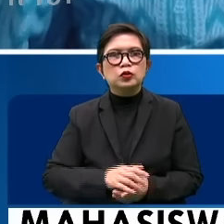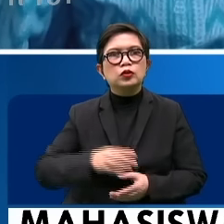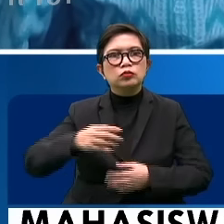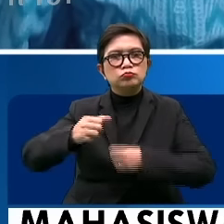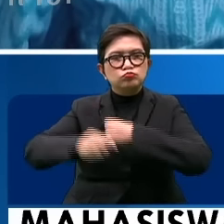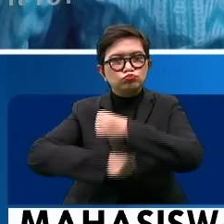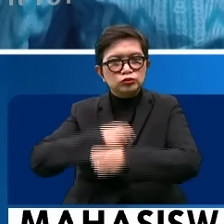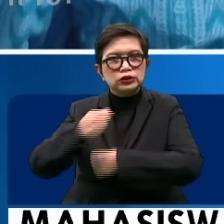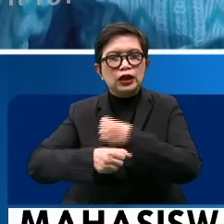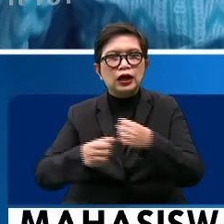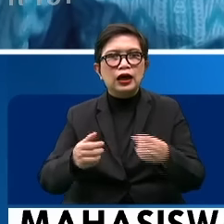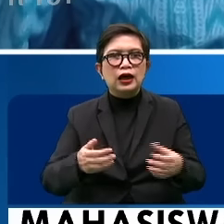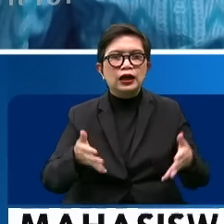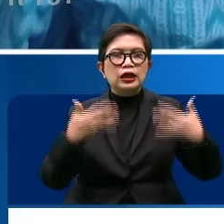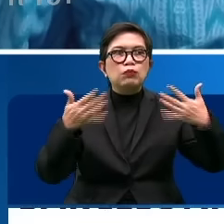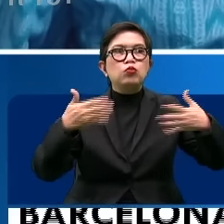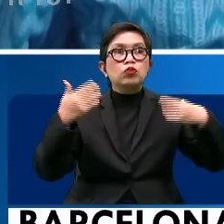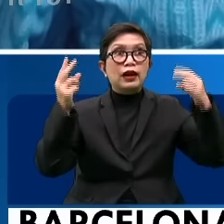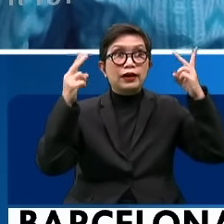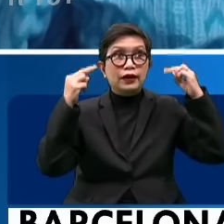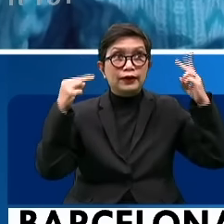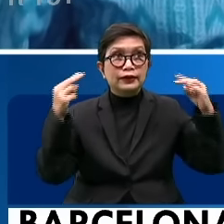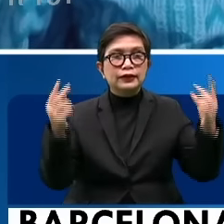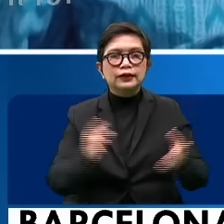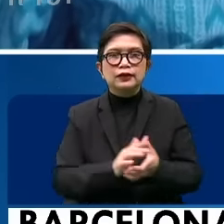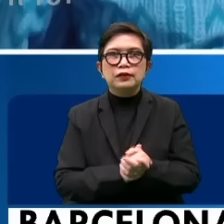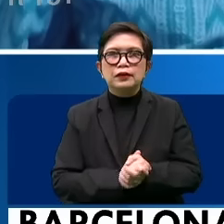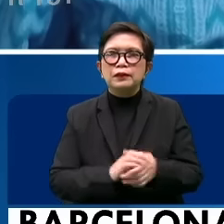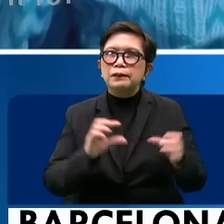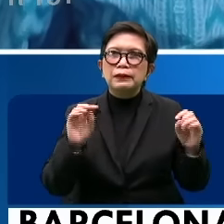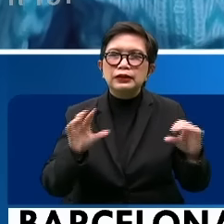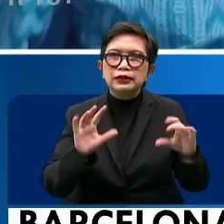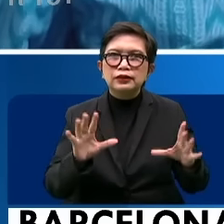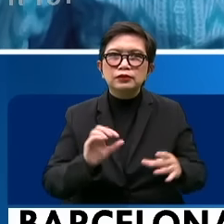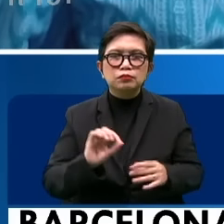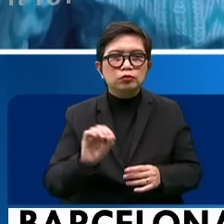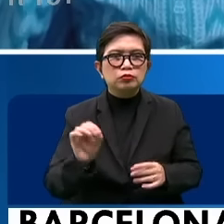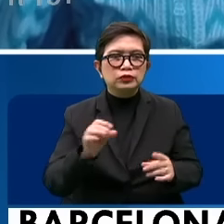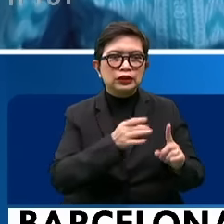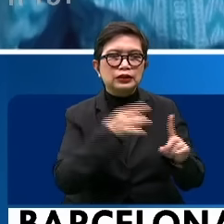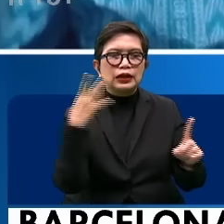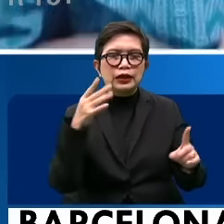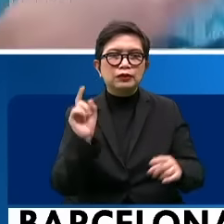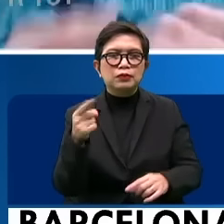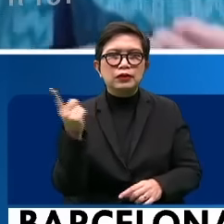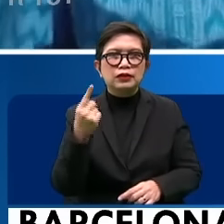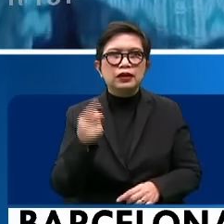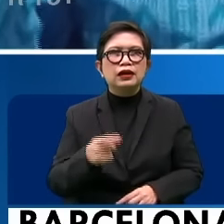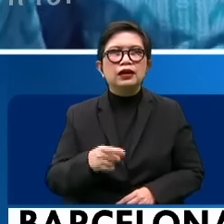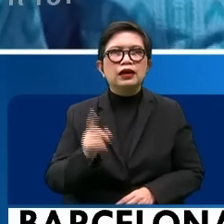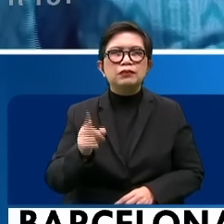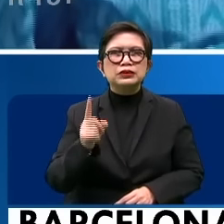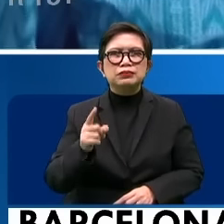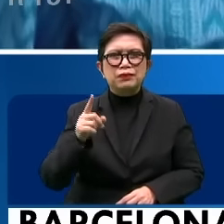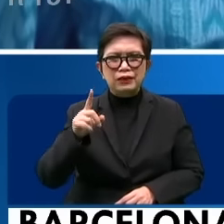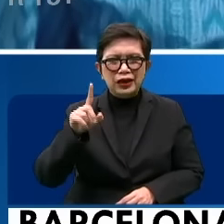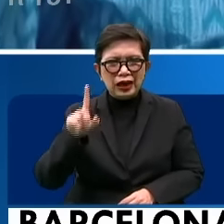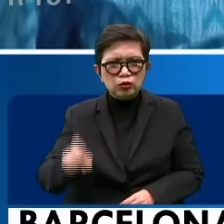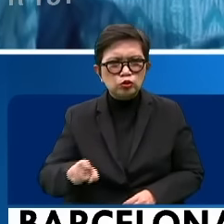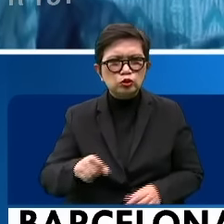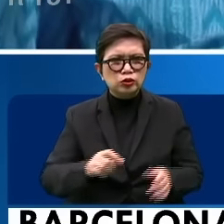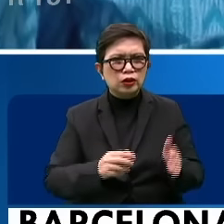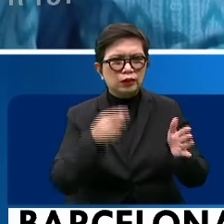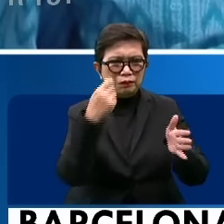sangat sangat-sangat rentan dan banyak juga mungkin yang belum menjadi target pemerintah. Tapi Ya. kenapa harus dinaikkan Oke. Nilai